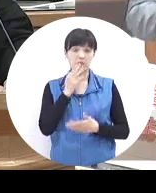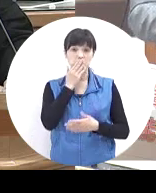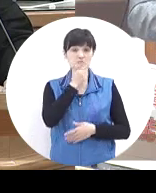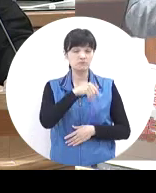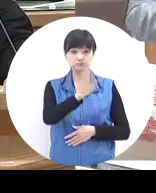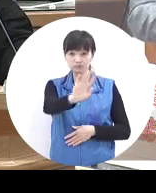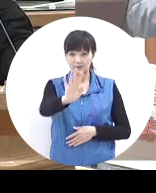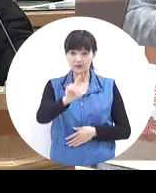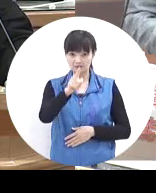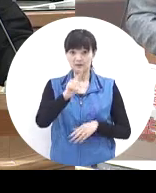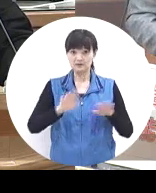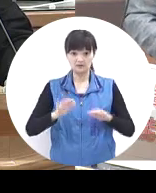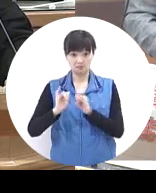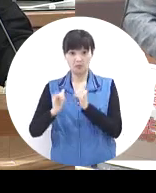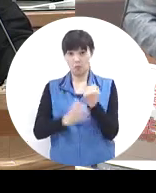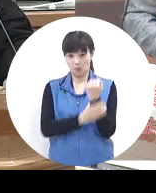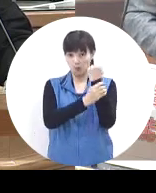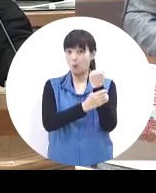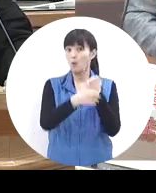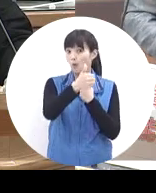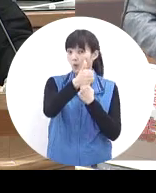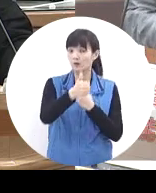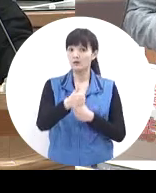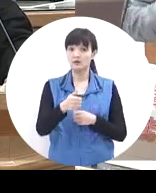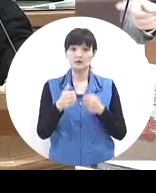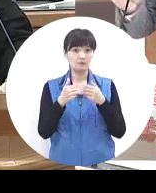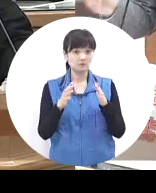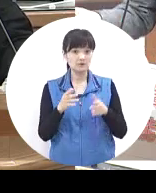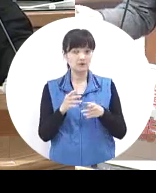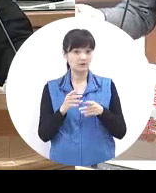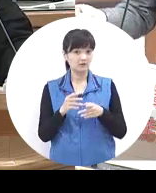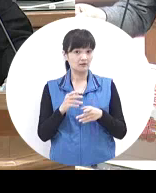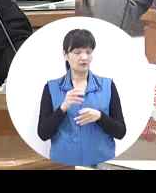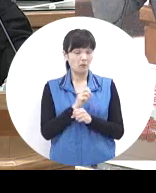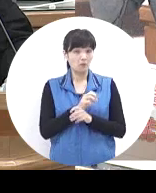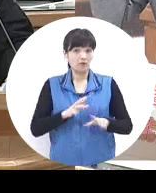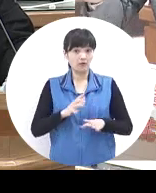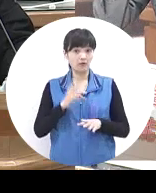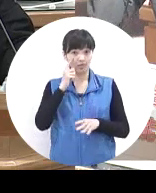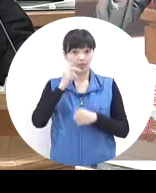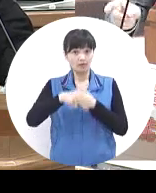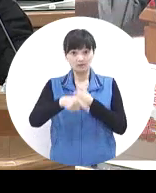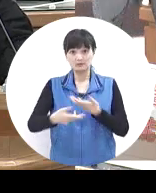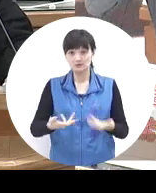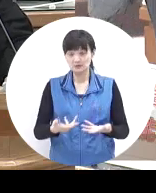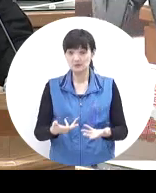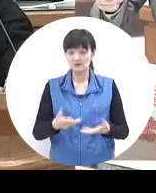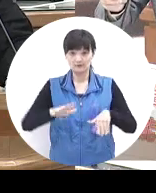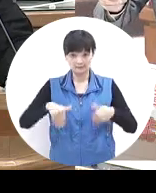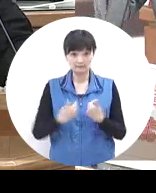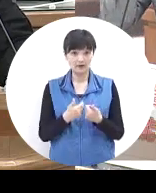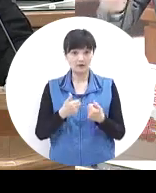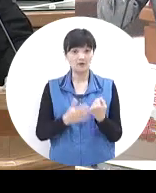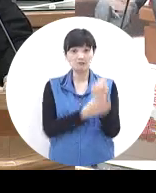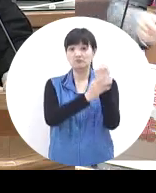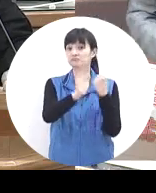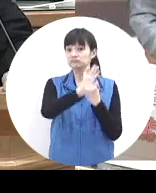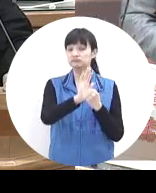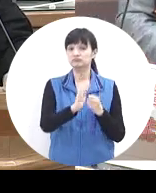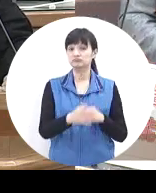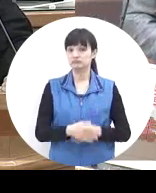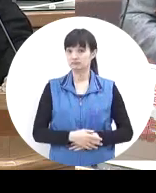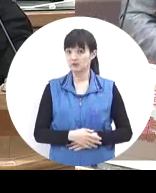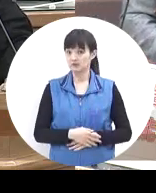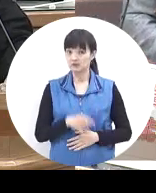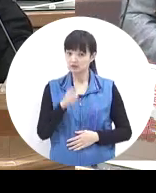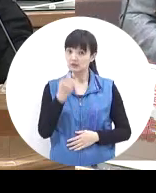但是不要因为水肥这件事情。因小失大，你要到地方来做沟通，最卑微的、最起码的要求，可不可以